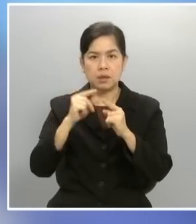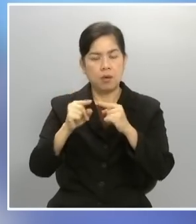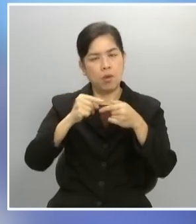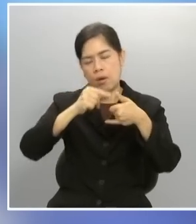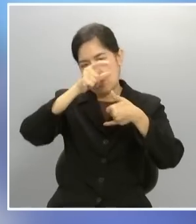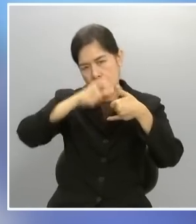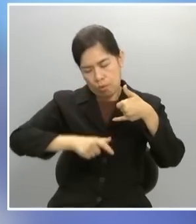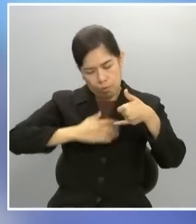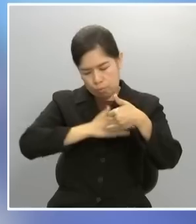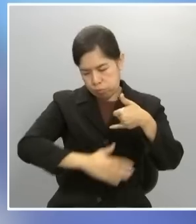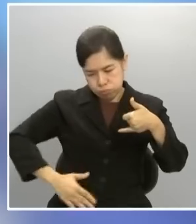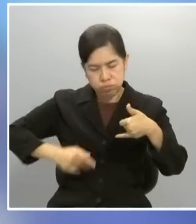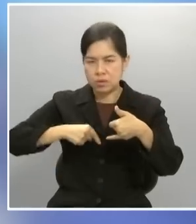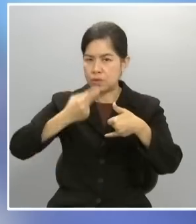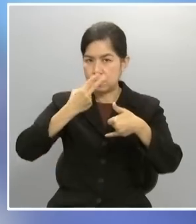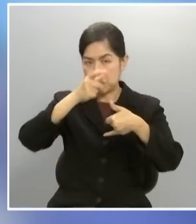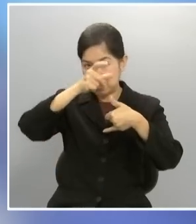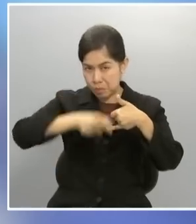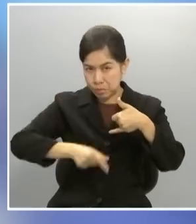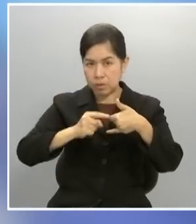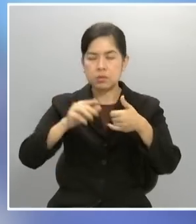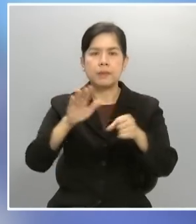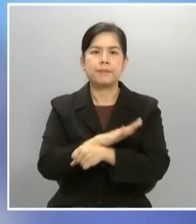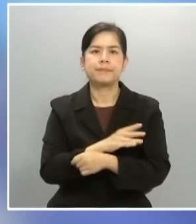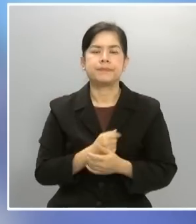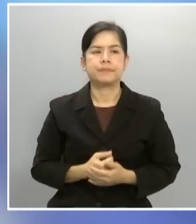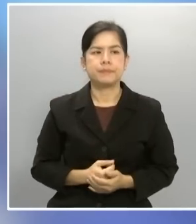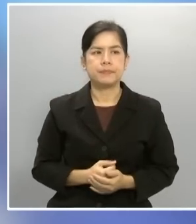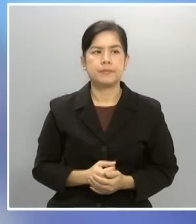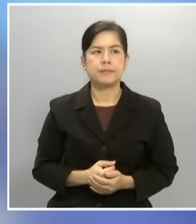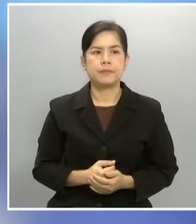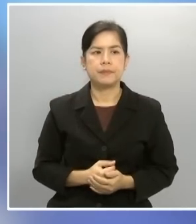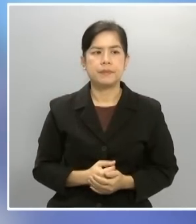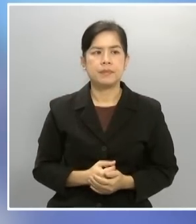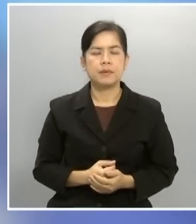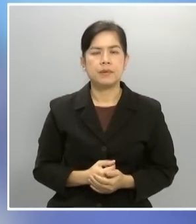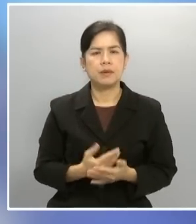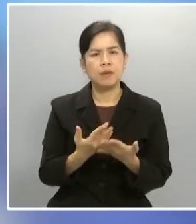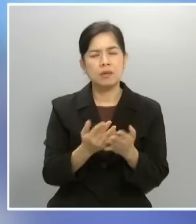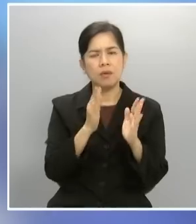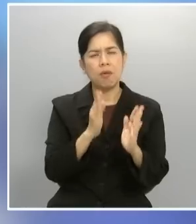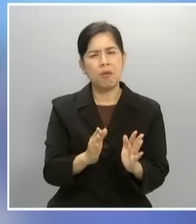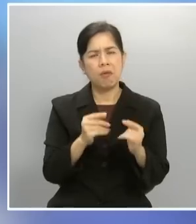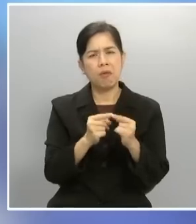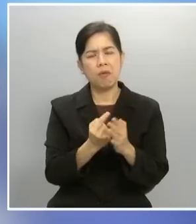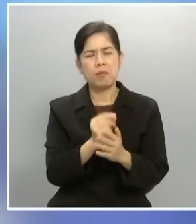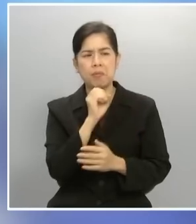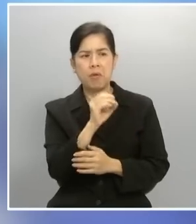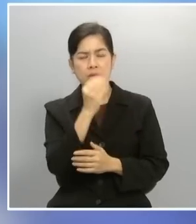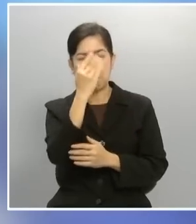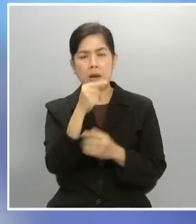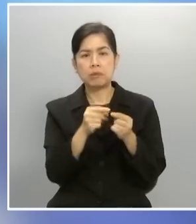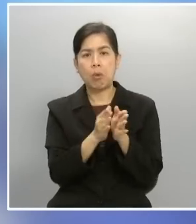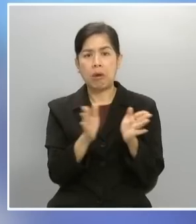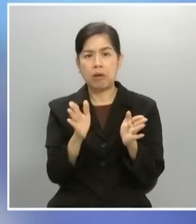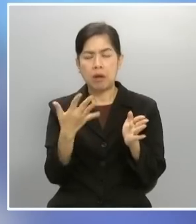นะฮะอืทั้งร่างกายนะครับคุณผู้ชมครับมีบางคนพยายามจะบอกว่าเลิกกันแล้ว 3